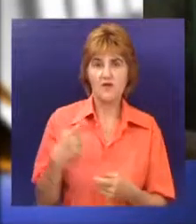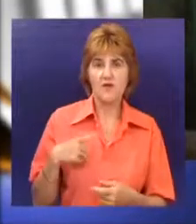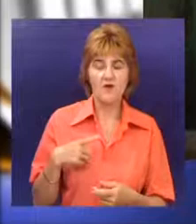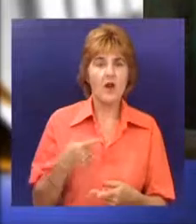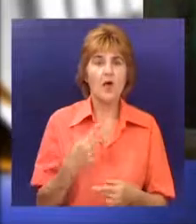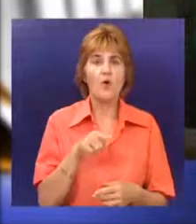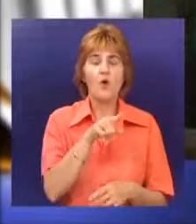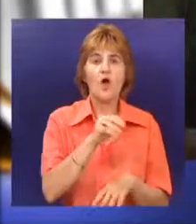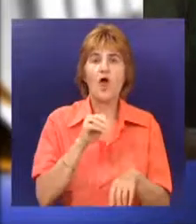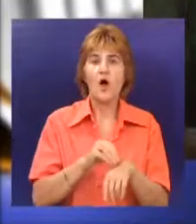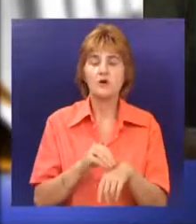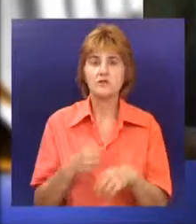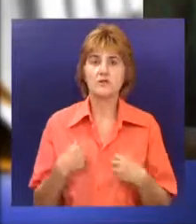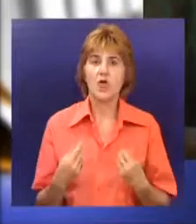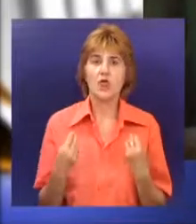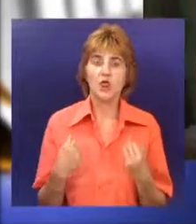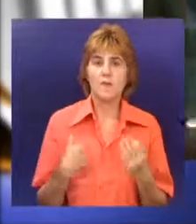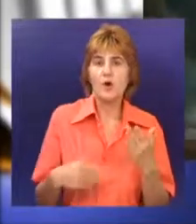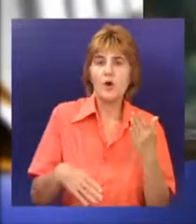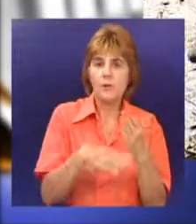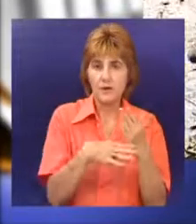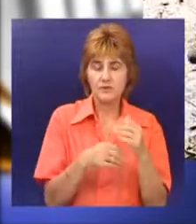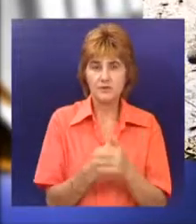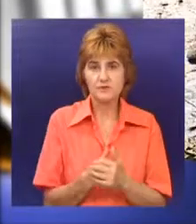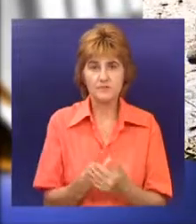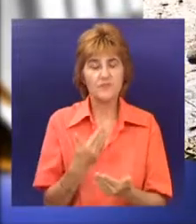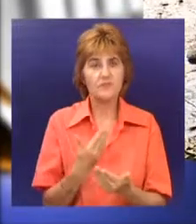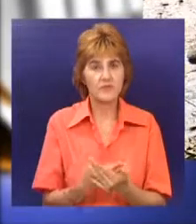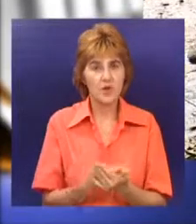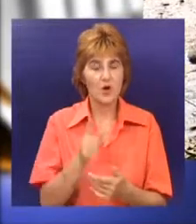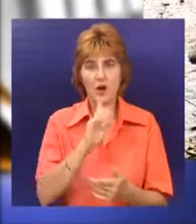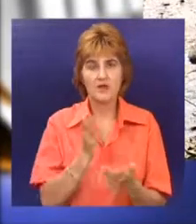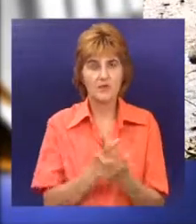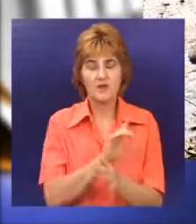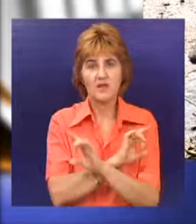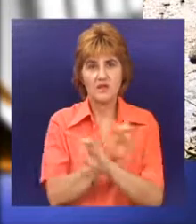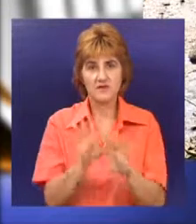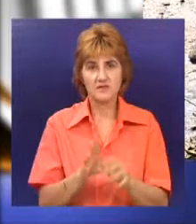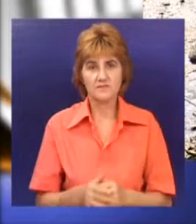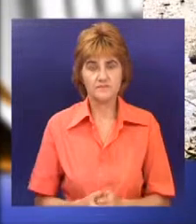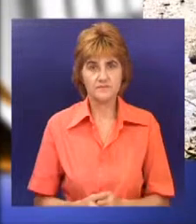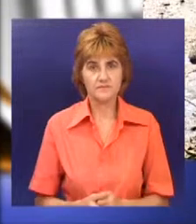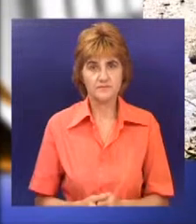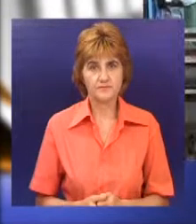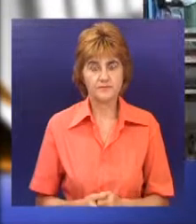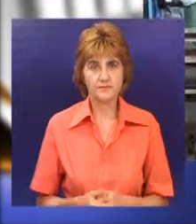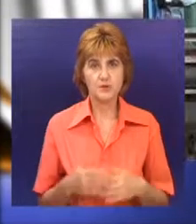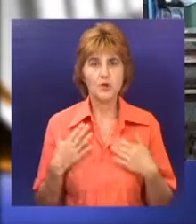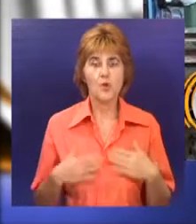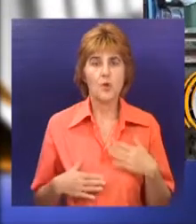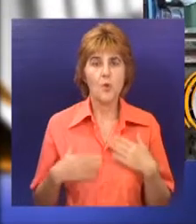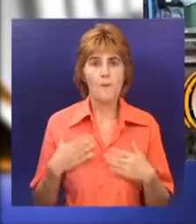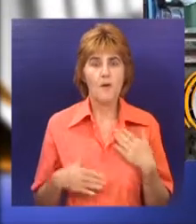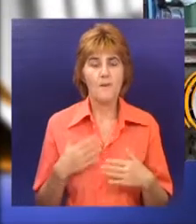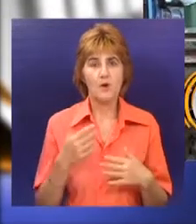bi ona osjetila vaše dobre namere. U takvom slučaju šanse za bilo kakvu nezgodu su skoro nikakve. Kupamo pretežno 2 puta,